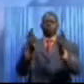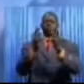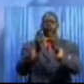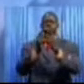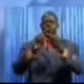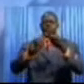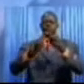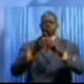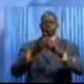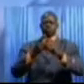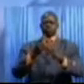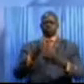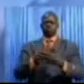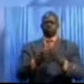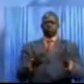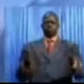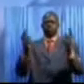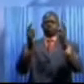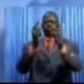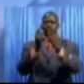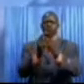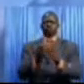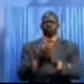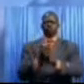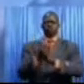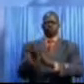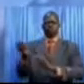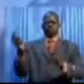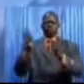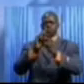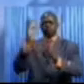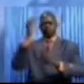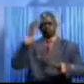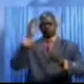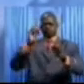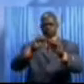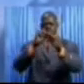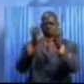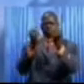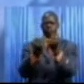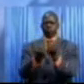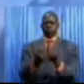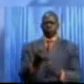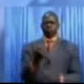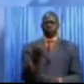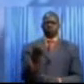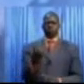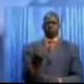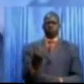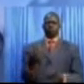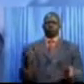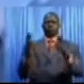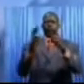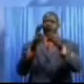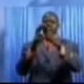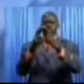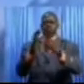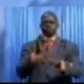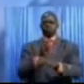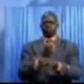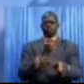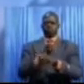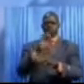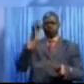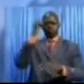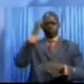été précédée d'une réunion des experts, d'une rencontre ministérielle sectorielle et d'une réunion de conseil de gouvernement pour